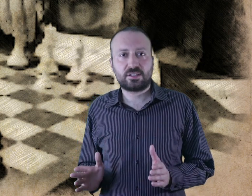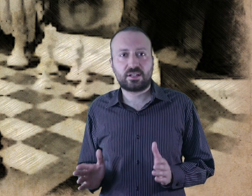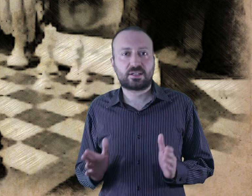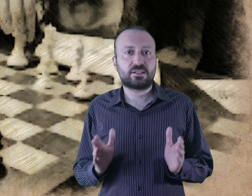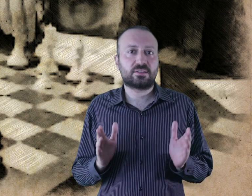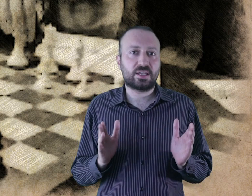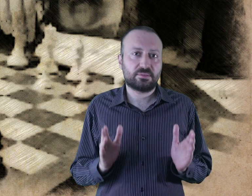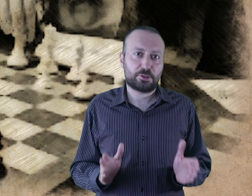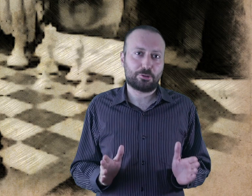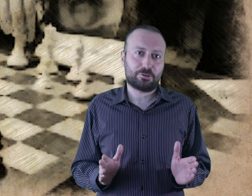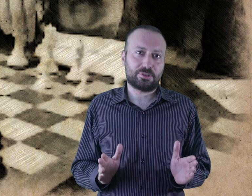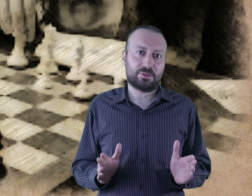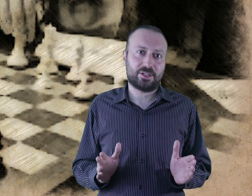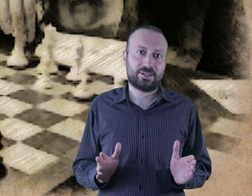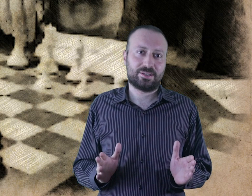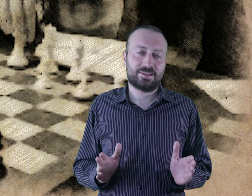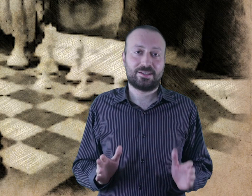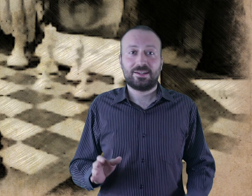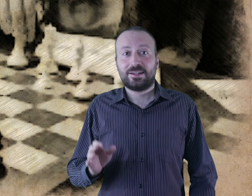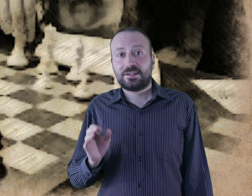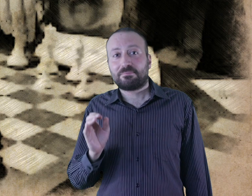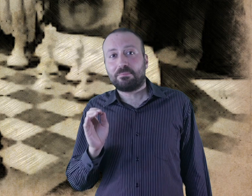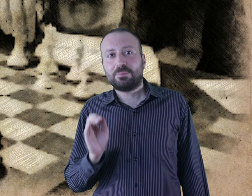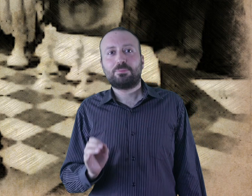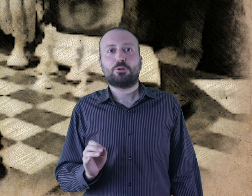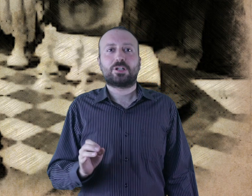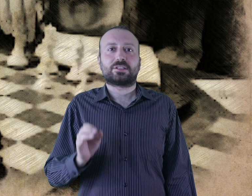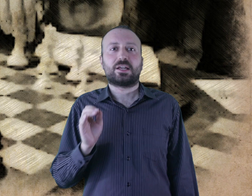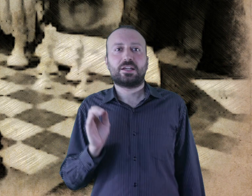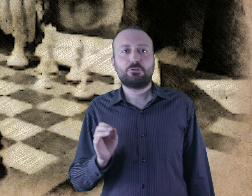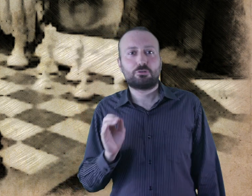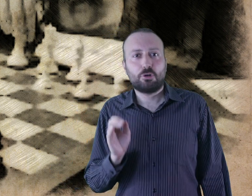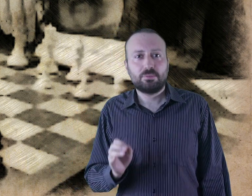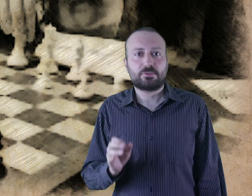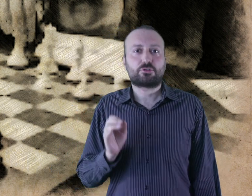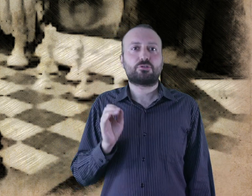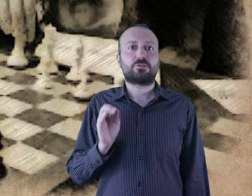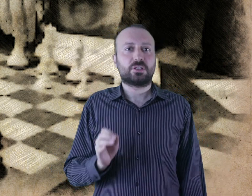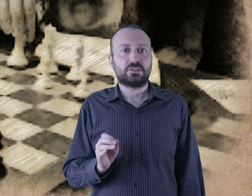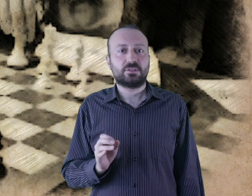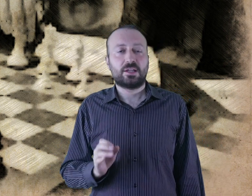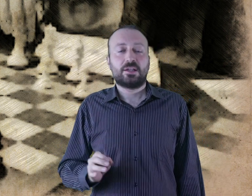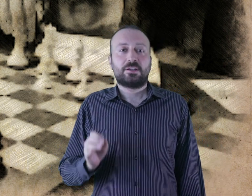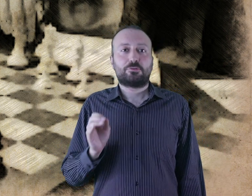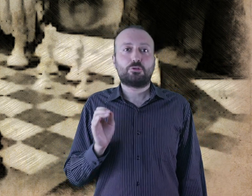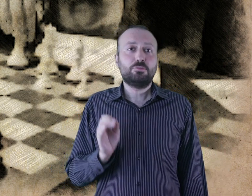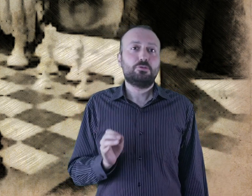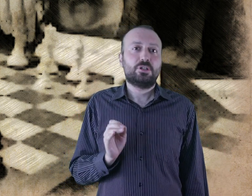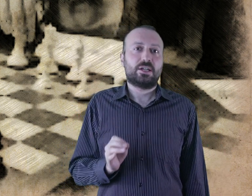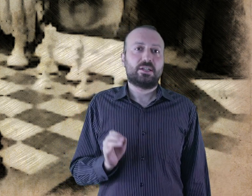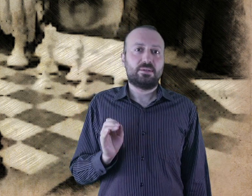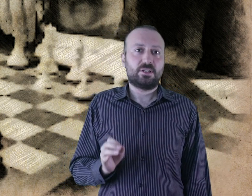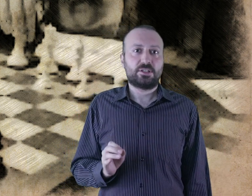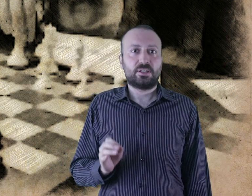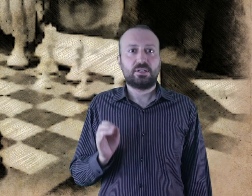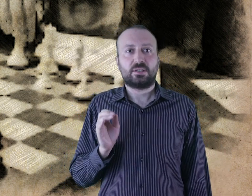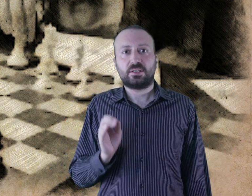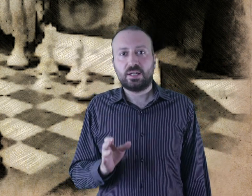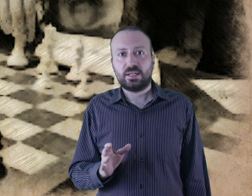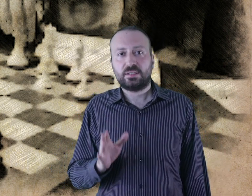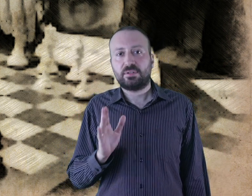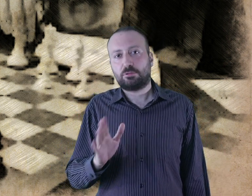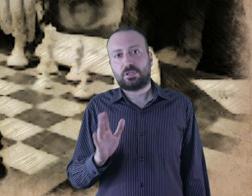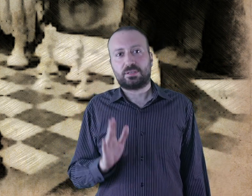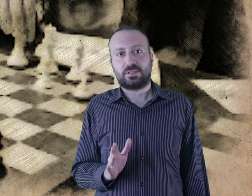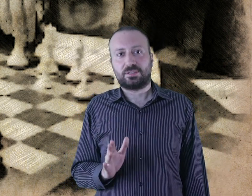kızlarını yetiştirerek kanıtlayan psikolog bir baba. Baba Polgár henüz doğmamış çocuklarının tüm dünyayı yenebileceğini